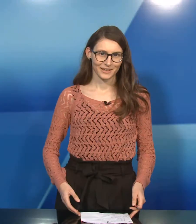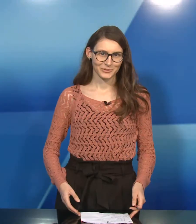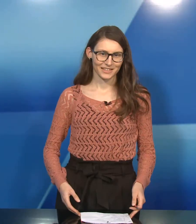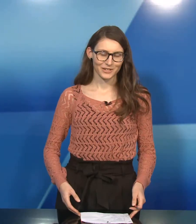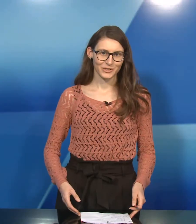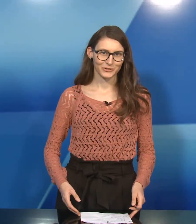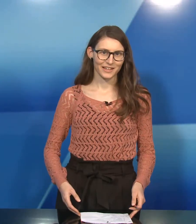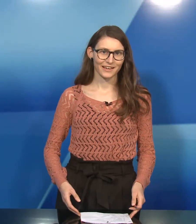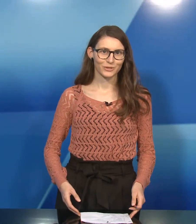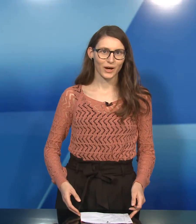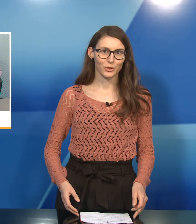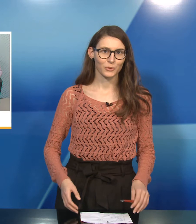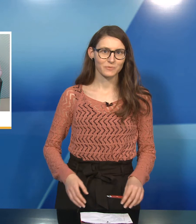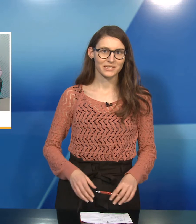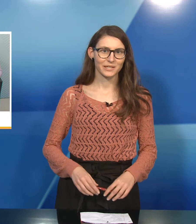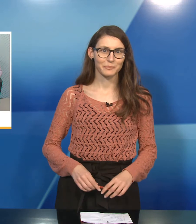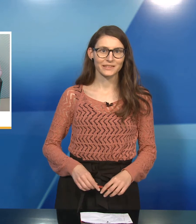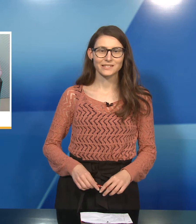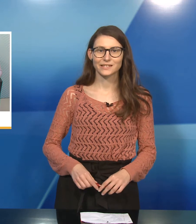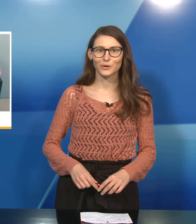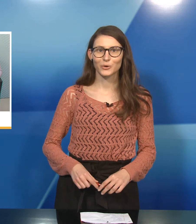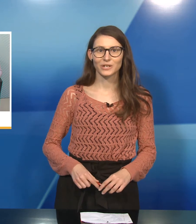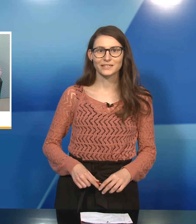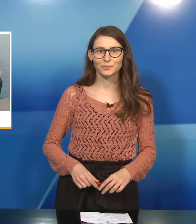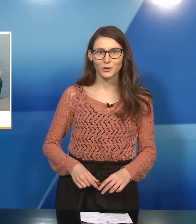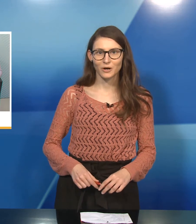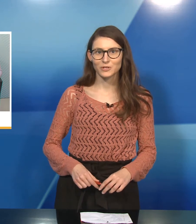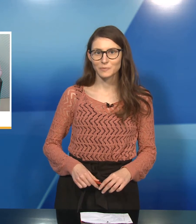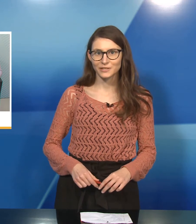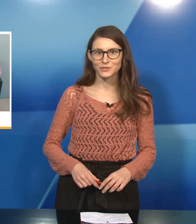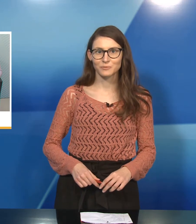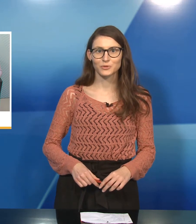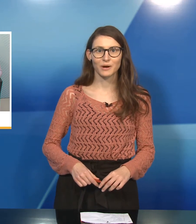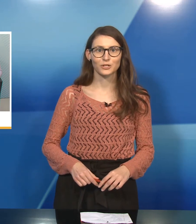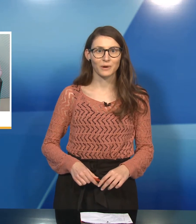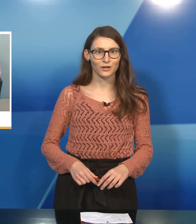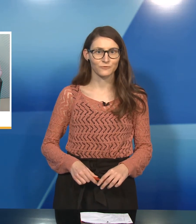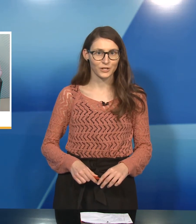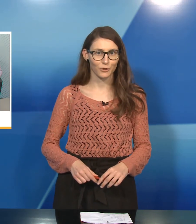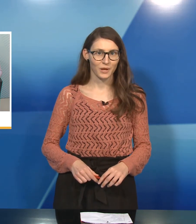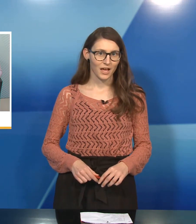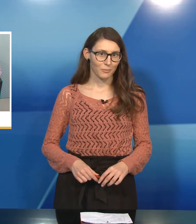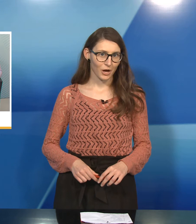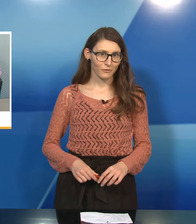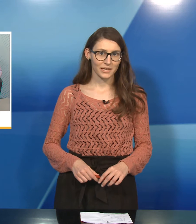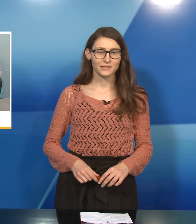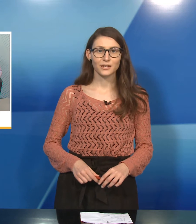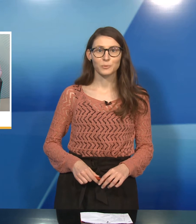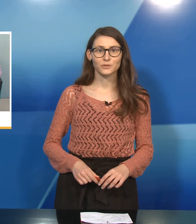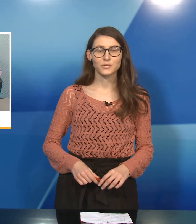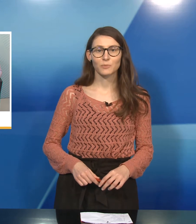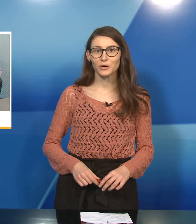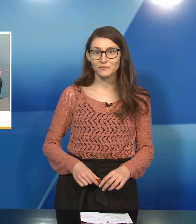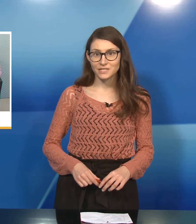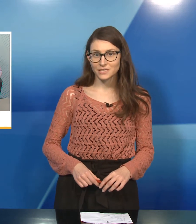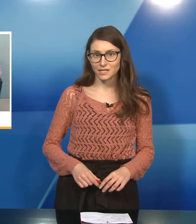V današnji oddaj aktualno ob 18. in 15. si lahko ogledate pogovor z beljtinskim županom Markom Viragom. Pogovor je tekel